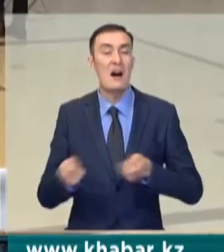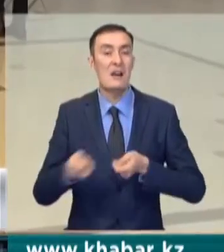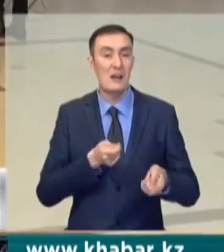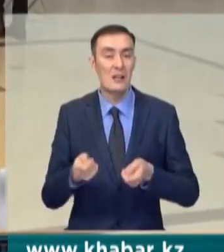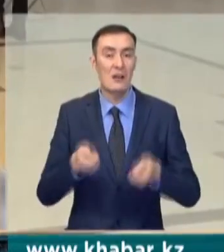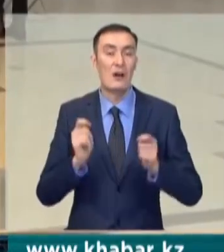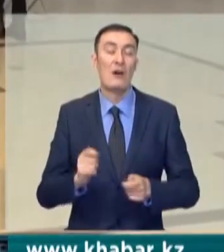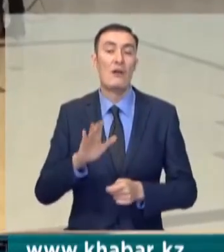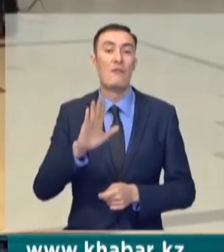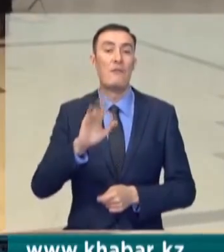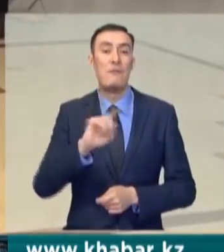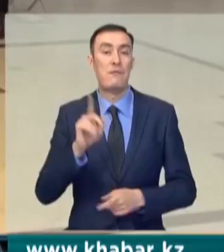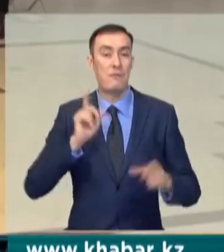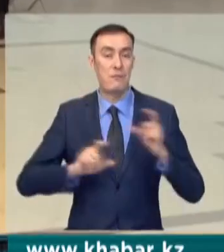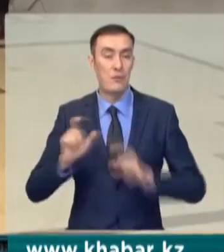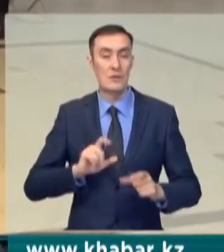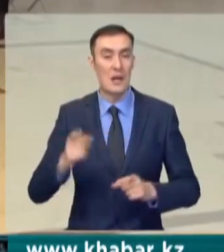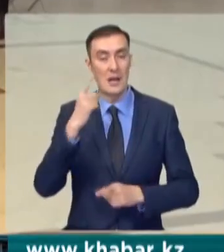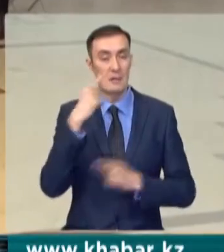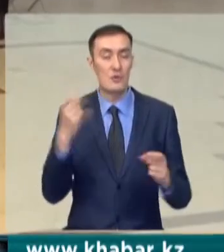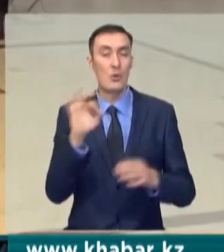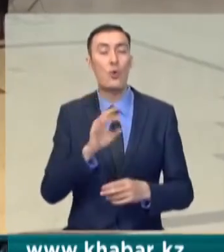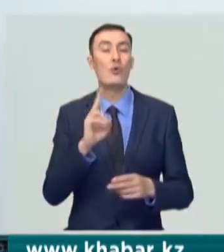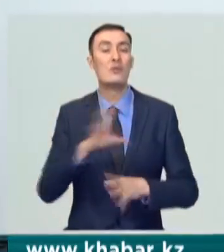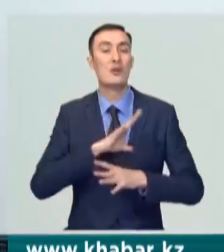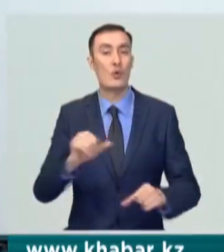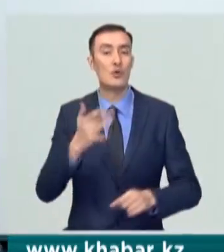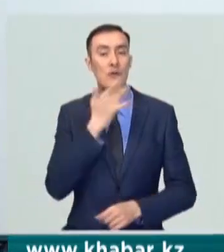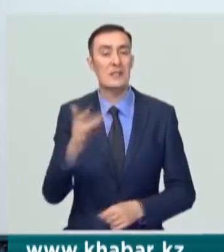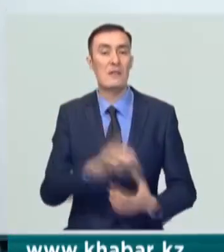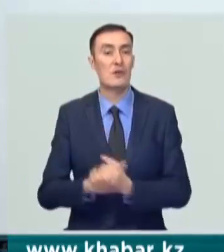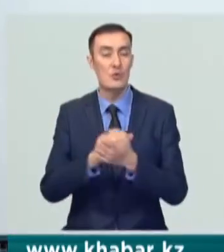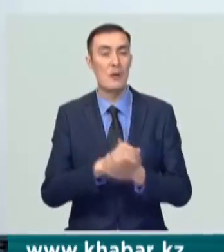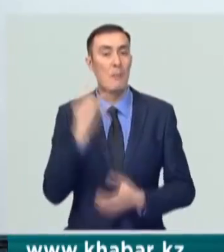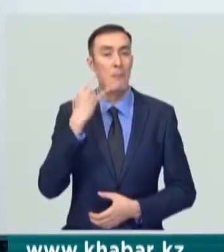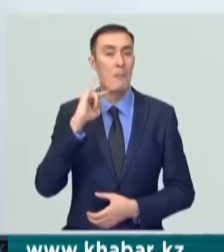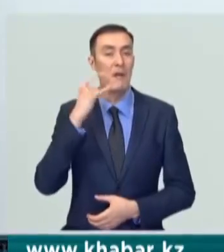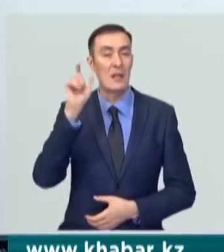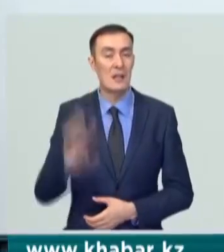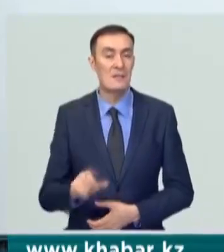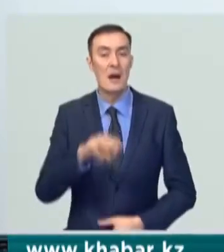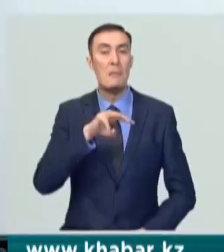даже озвучил первое имя исторической личности. Это будет герой Советского Союза, павлодарец